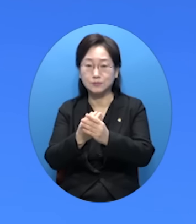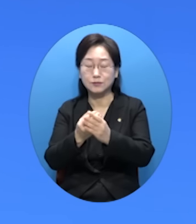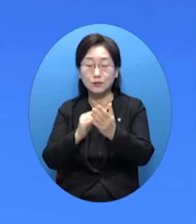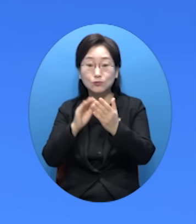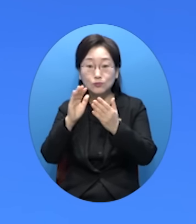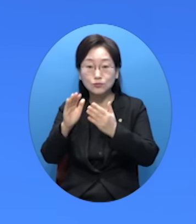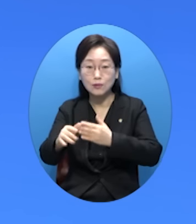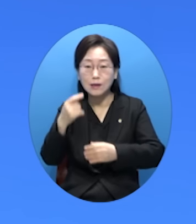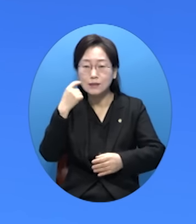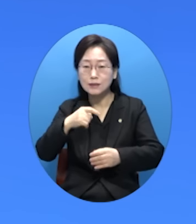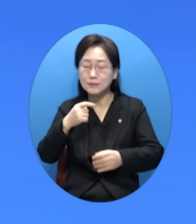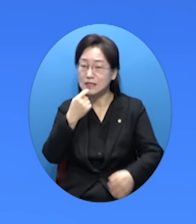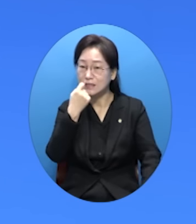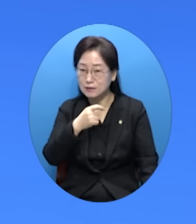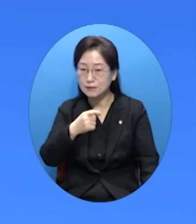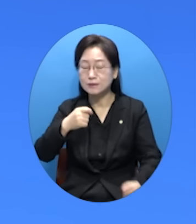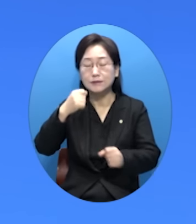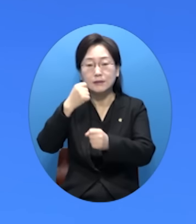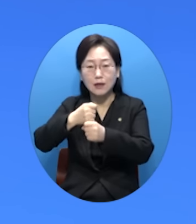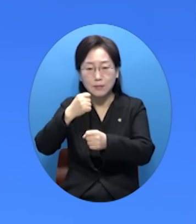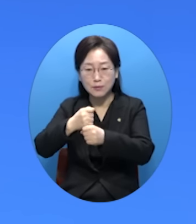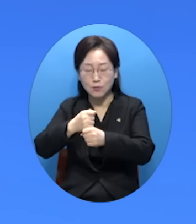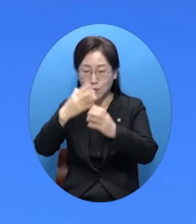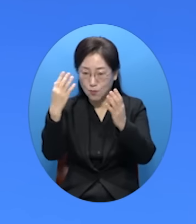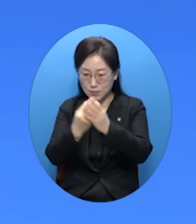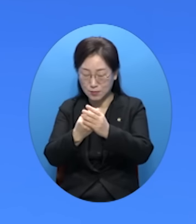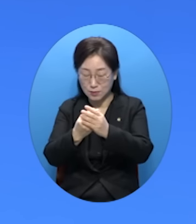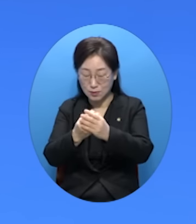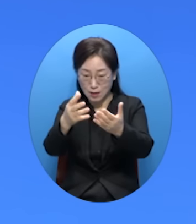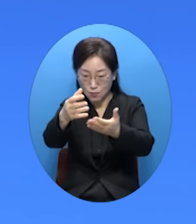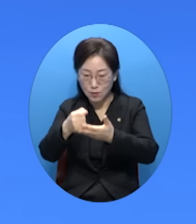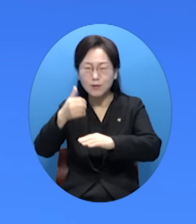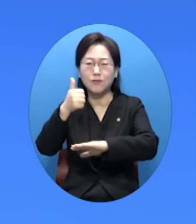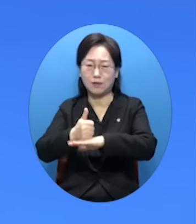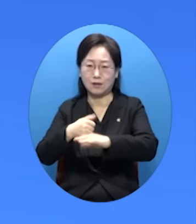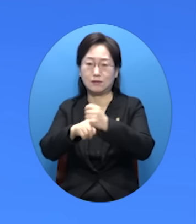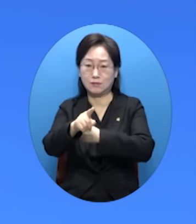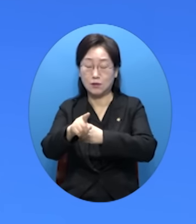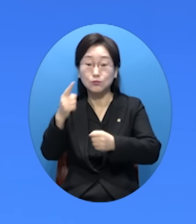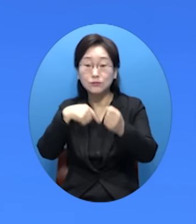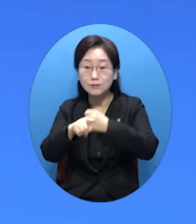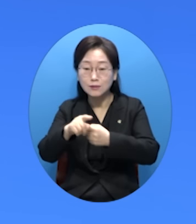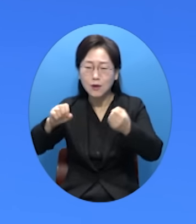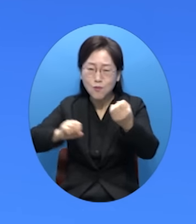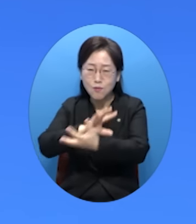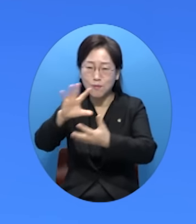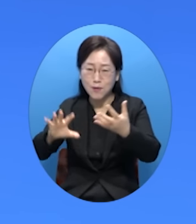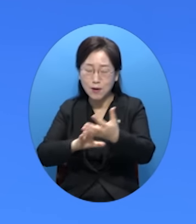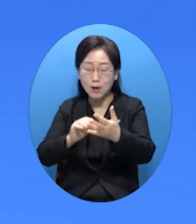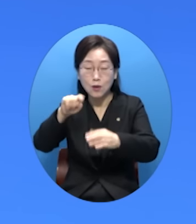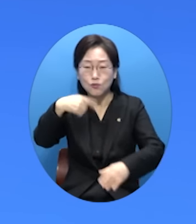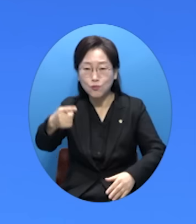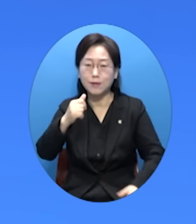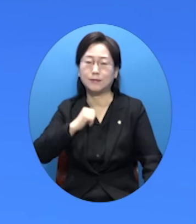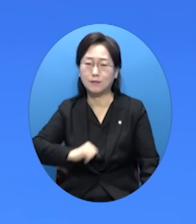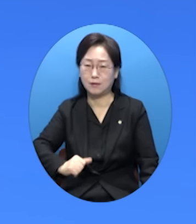금이 나오고 우리 나오는 재련의 결과. 그러니까 다시 말하면 환난을 통해서 인내를 배우게